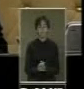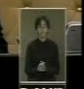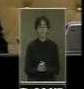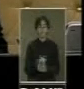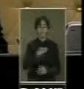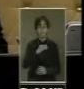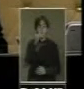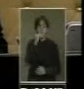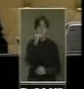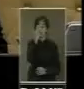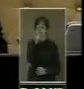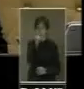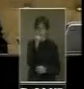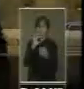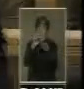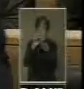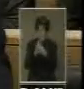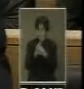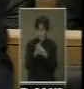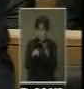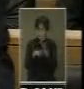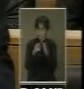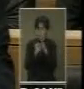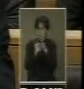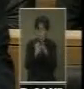ที่ผมต้องพูดตรงนี้มันเกี่ยวกับประเด็นว่า